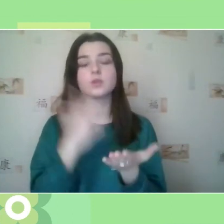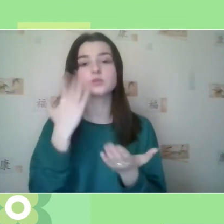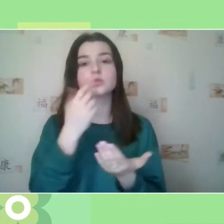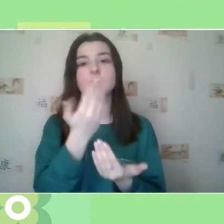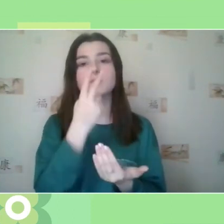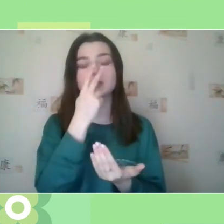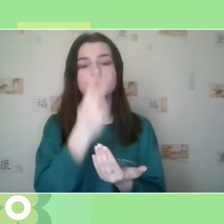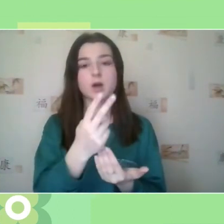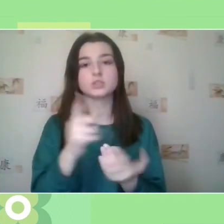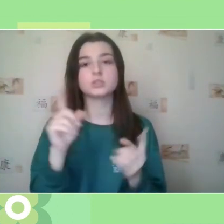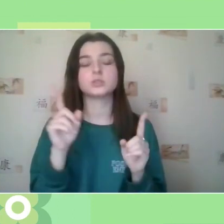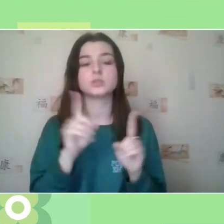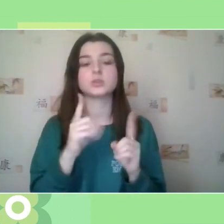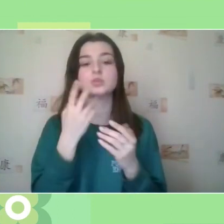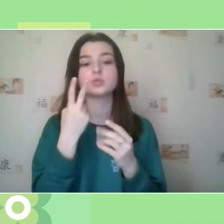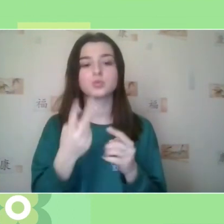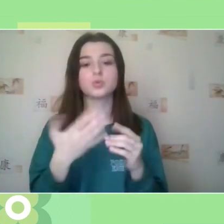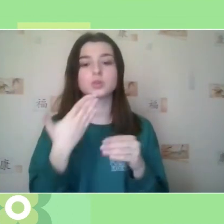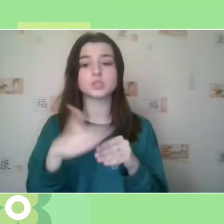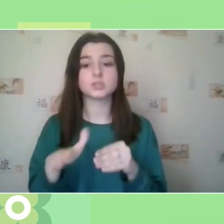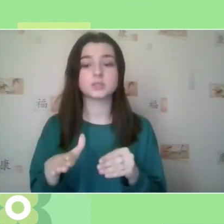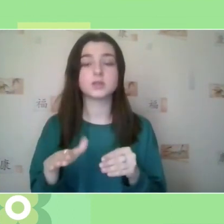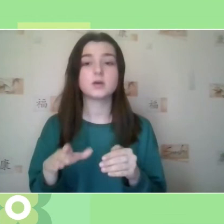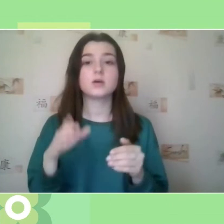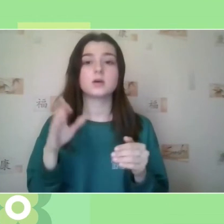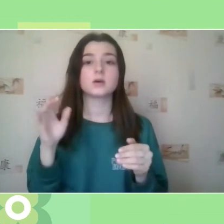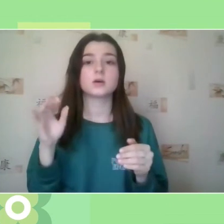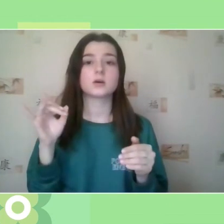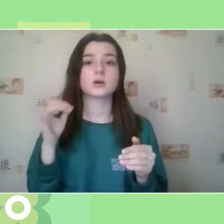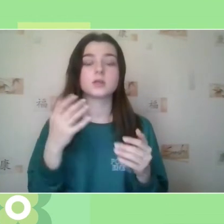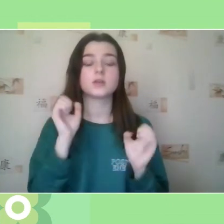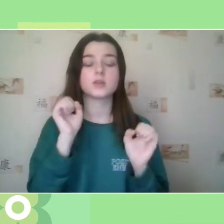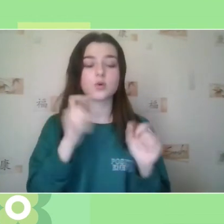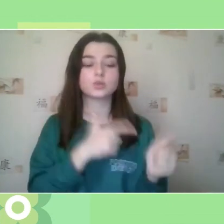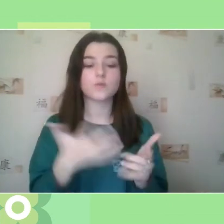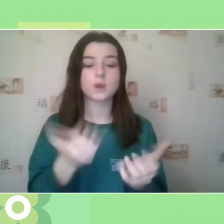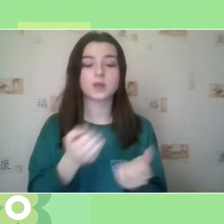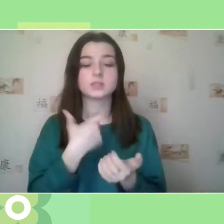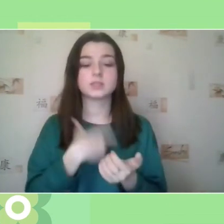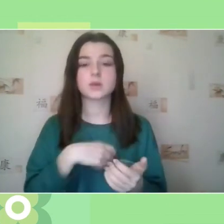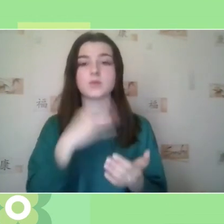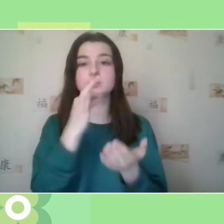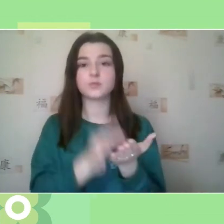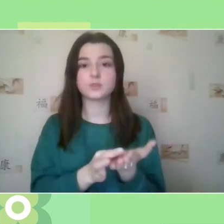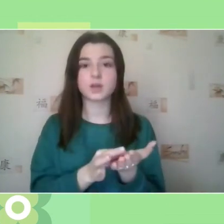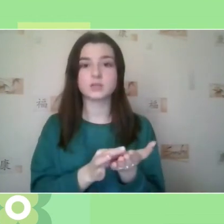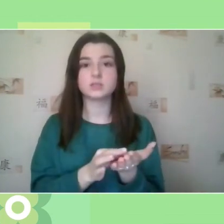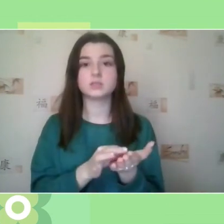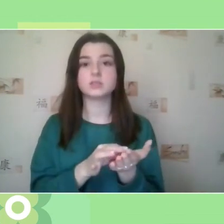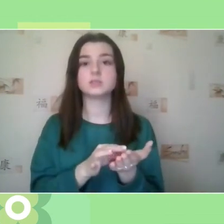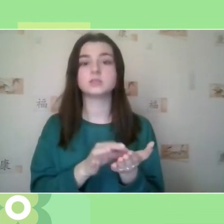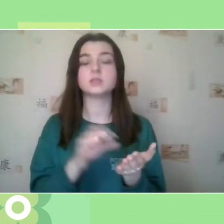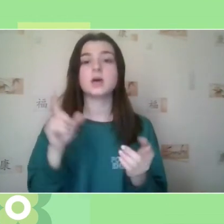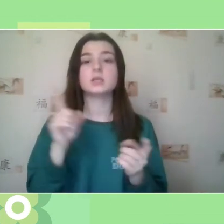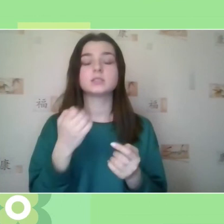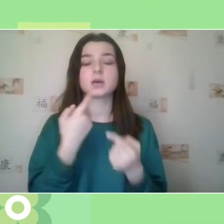що друга частина, громадськість, готова ці повноваження на себе брати, достатньо адекватно для того, щоб відповідати